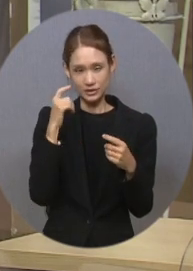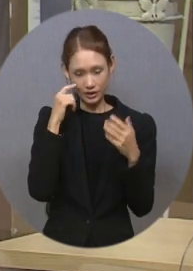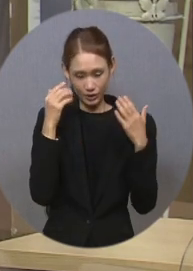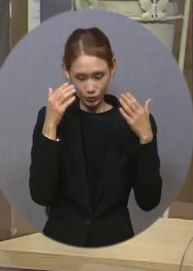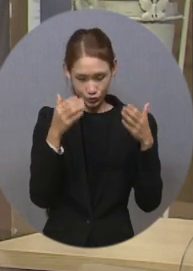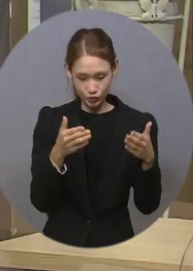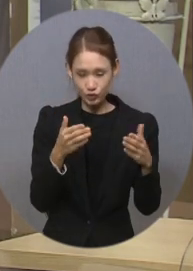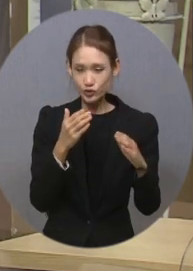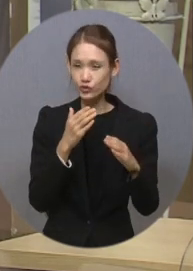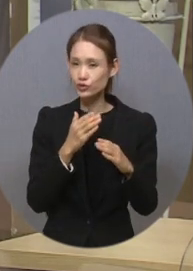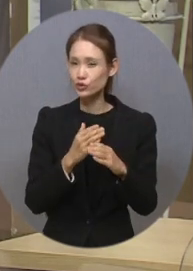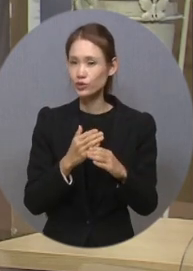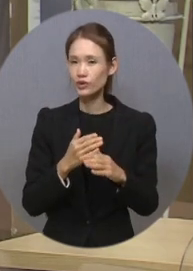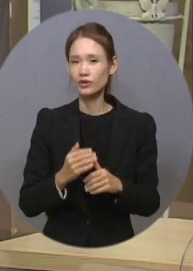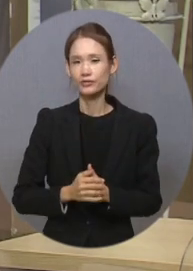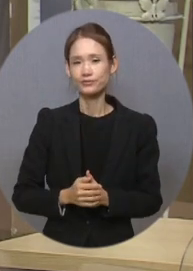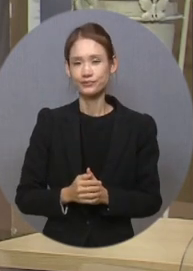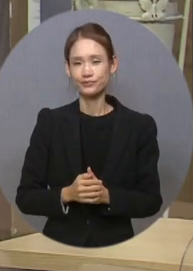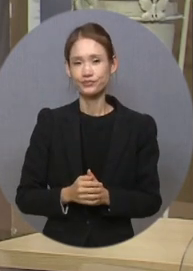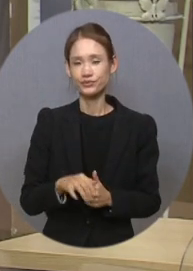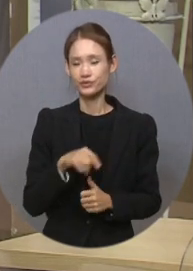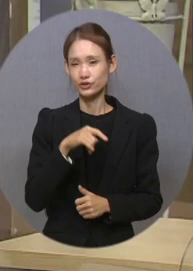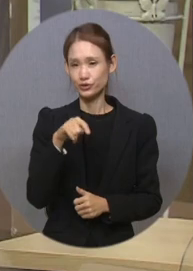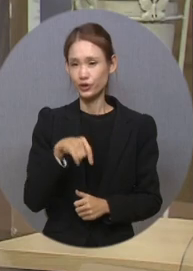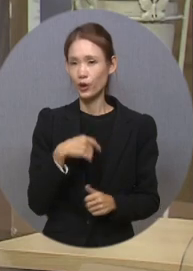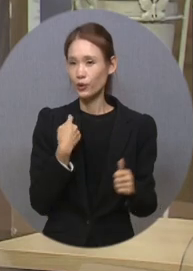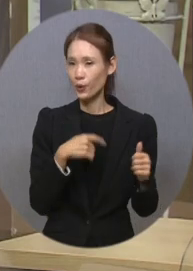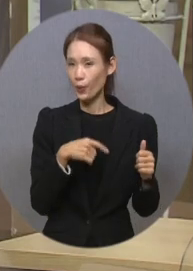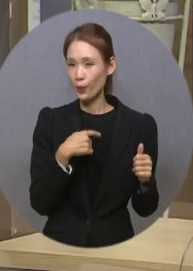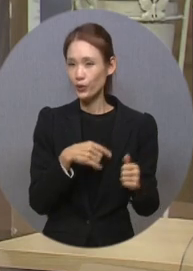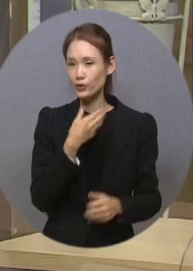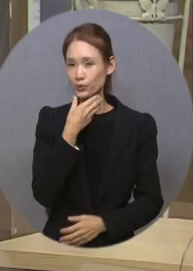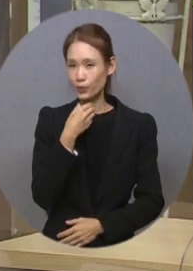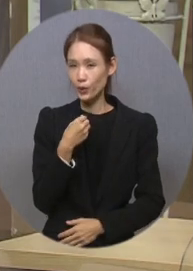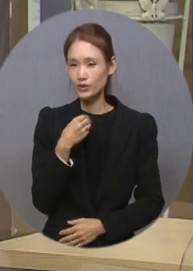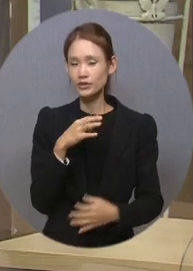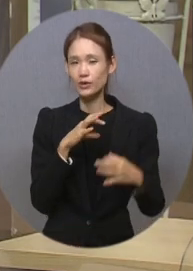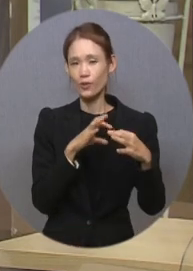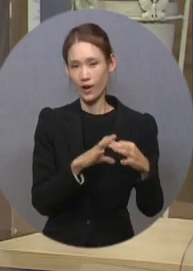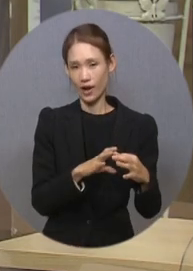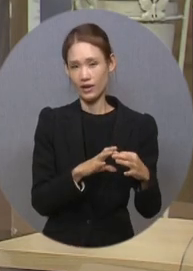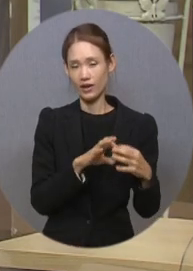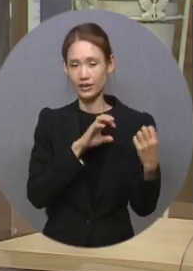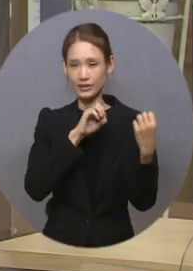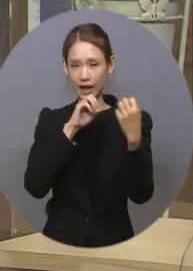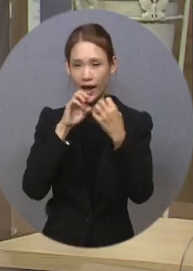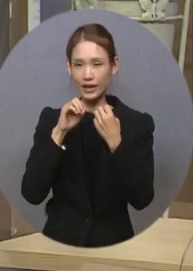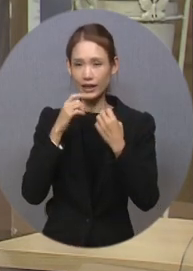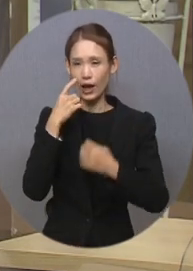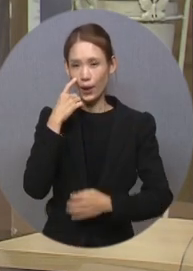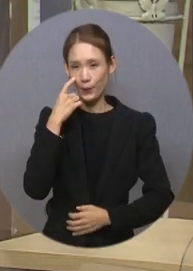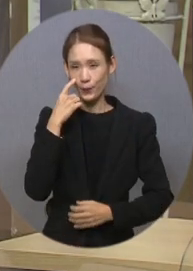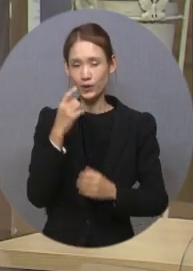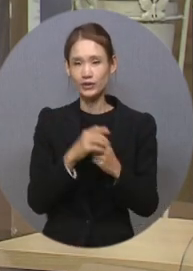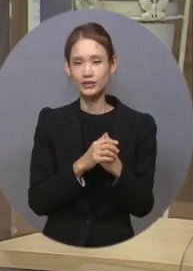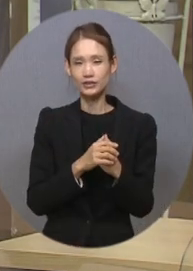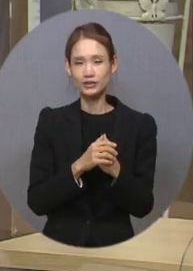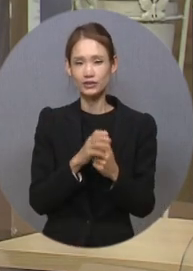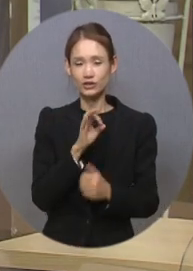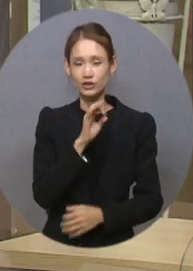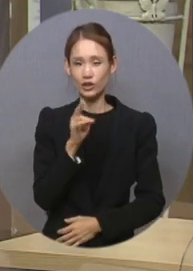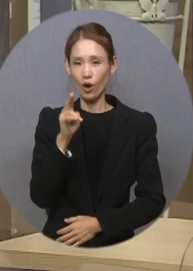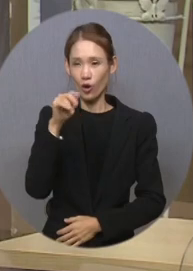쓰고 계시는 걸로 알고 있는데요. 그중에서 교육복지에 대해서 이야기를 나눠보도록 하겠습니다. 네. 여수시에서는